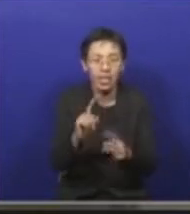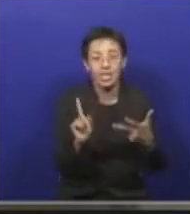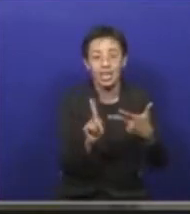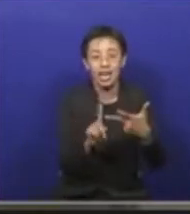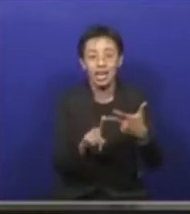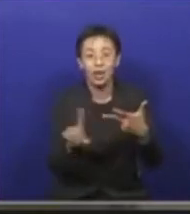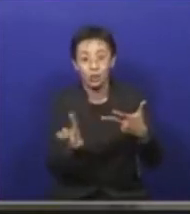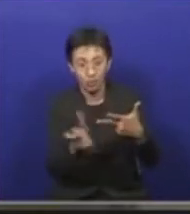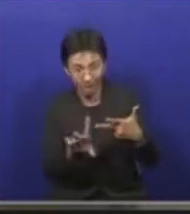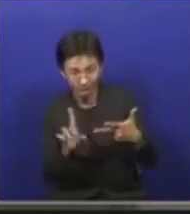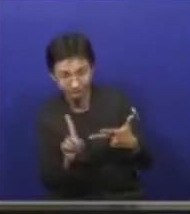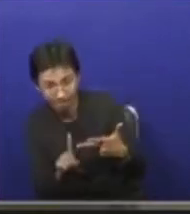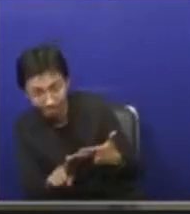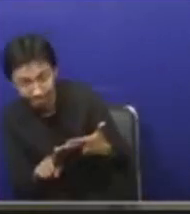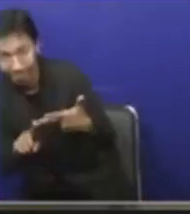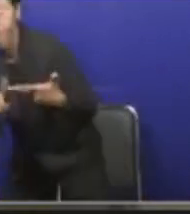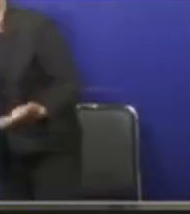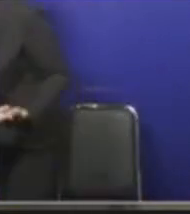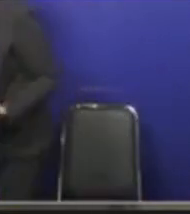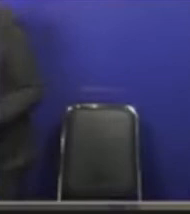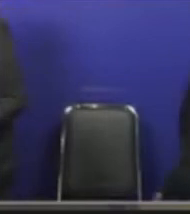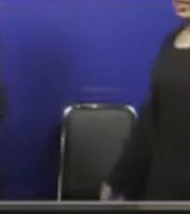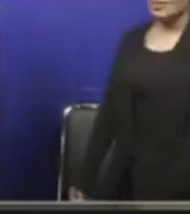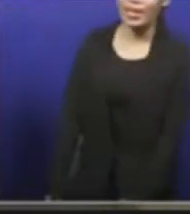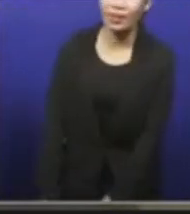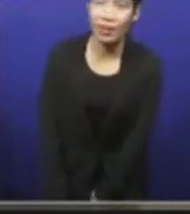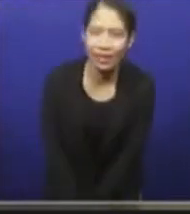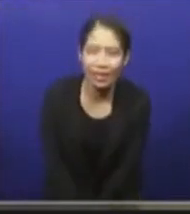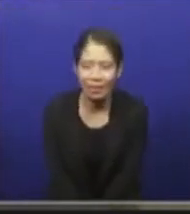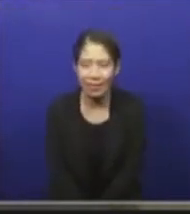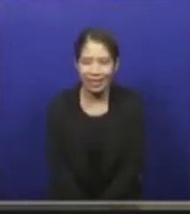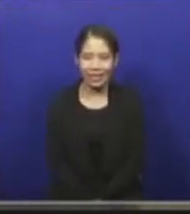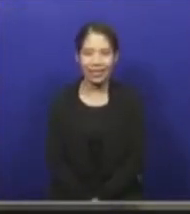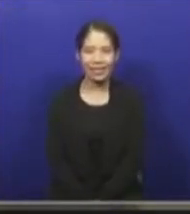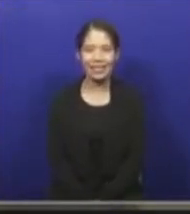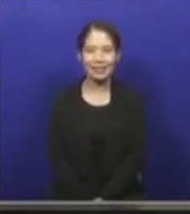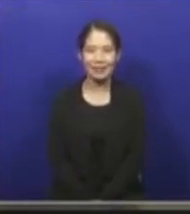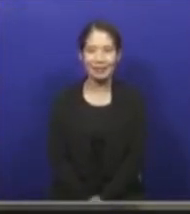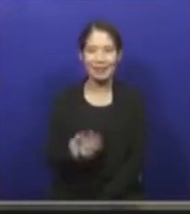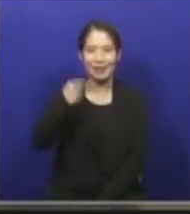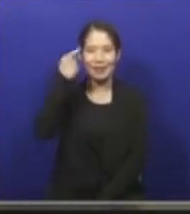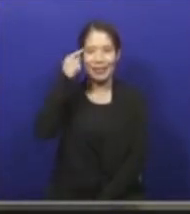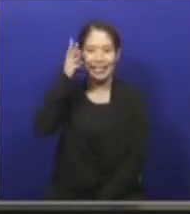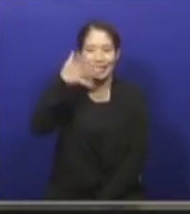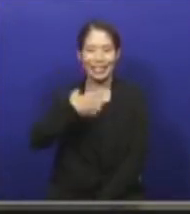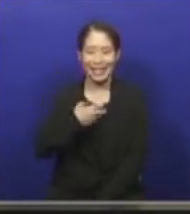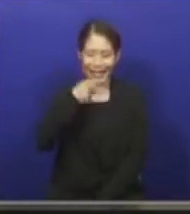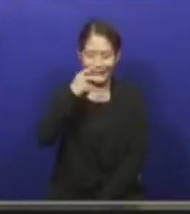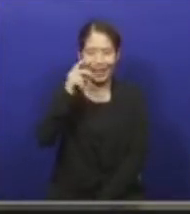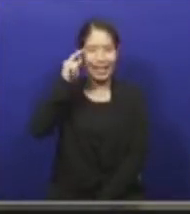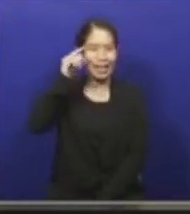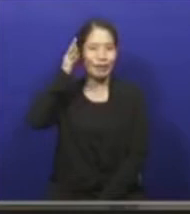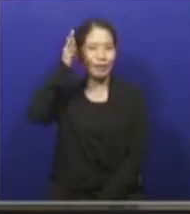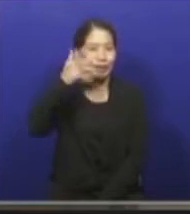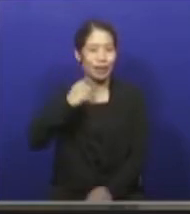ครับคนสุดท้ายเกษตรกรรุ่นใหม่หัวก้าวหน้าที่มีความคิดก้าวไกลอยากเห็นอนาคตใหม่ครอบครัวเขา